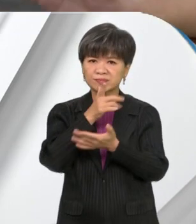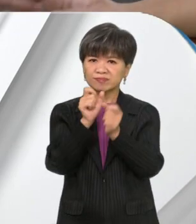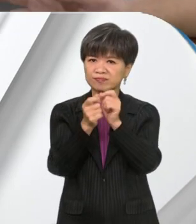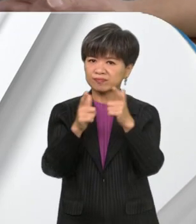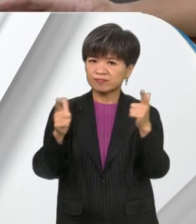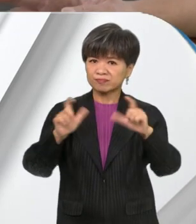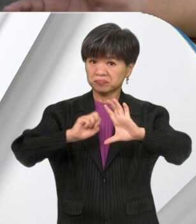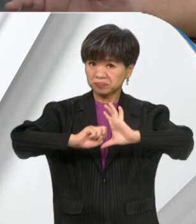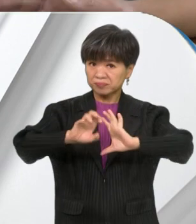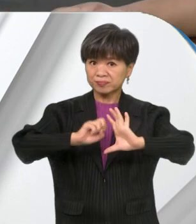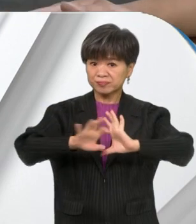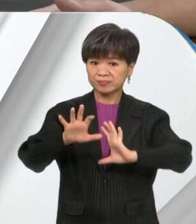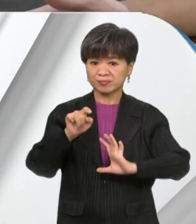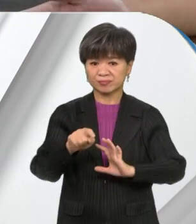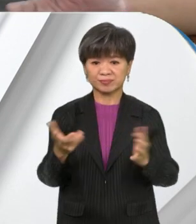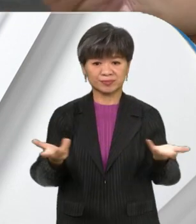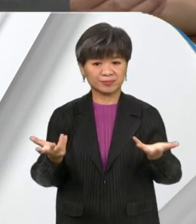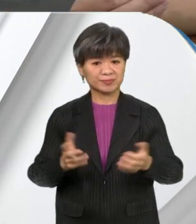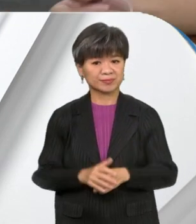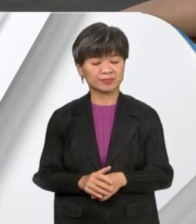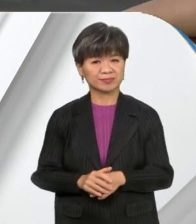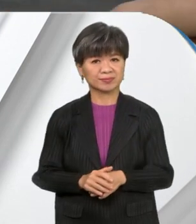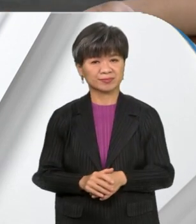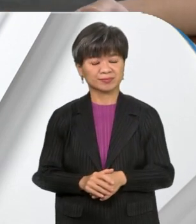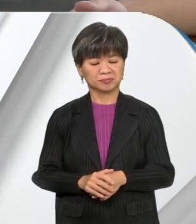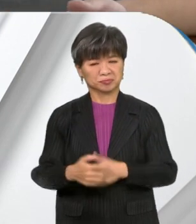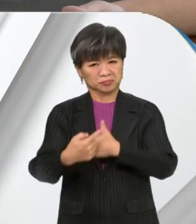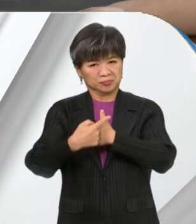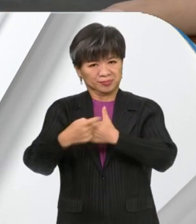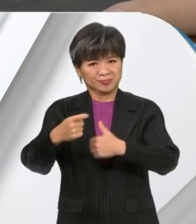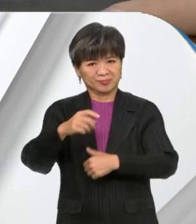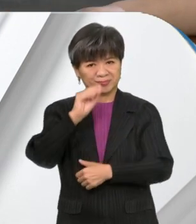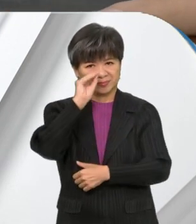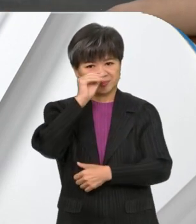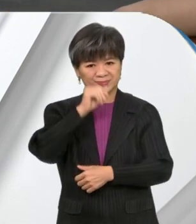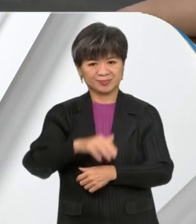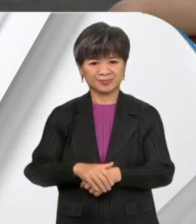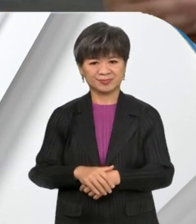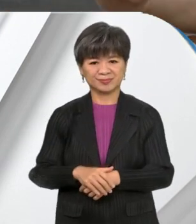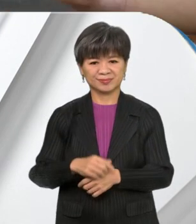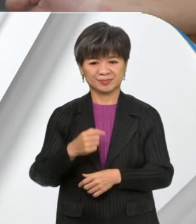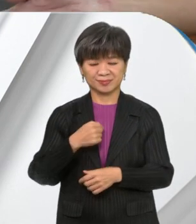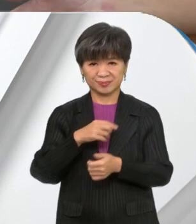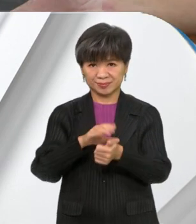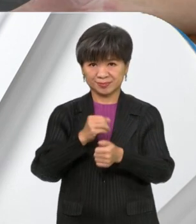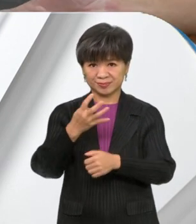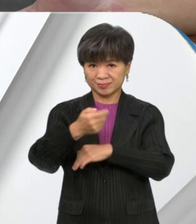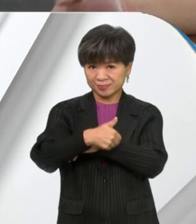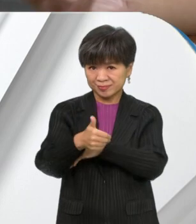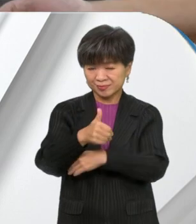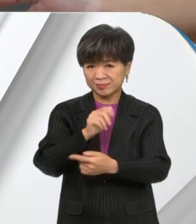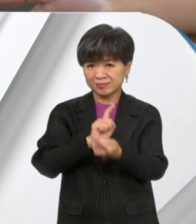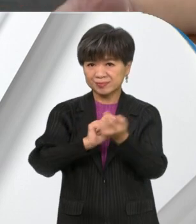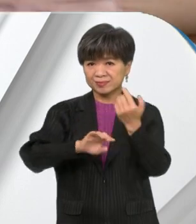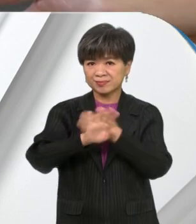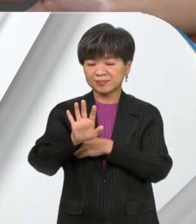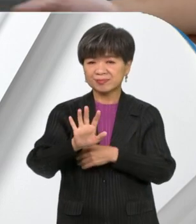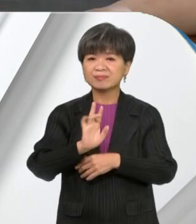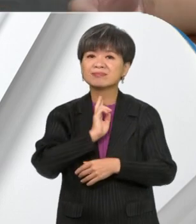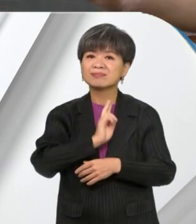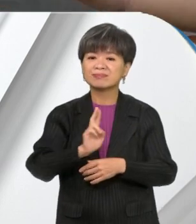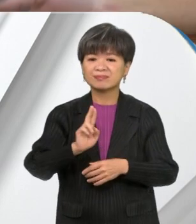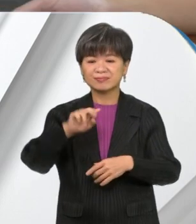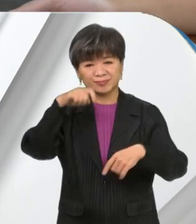一件事情，会较想来，因为来就会好吸烟嘛，唔讲乃咩对其他嘅空调没有兴